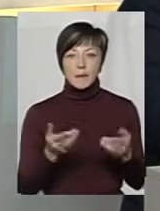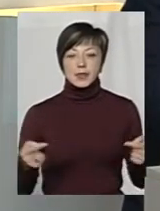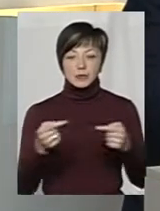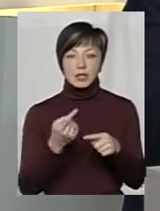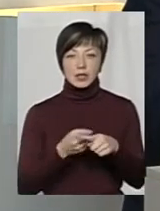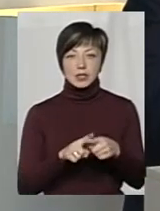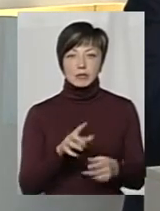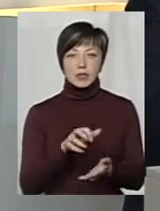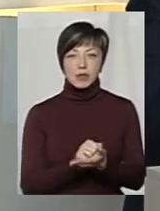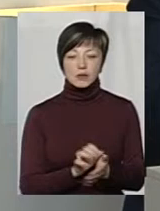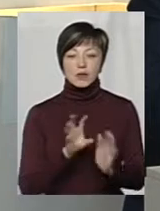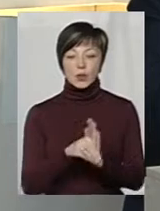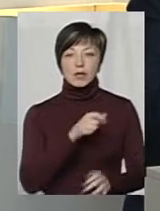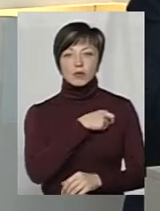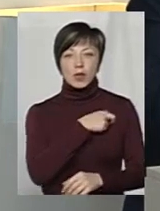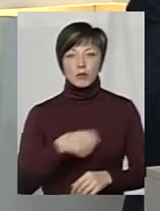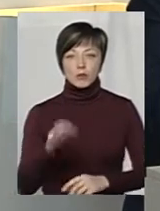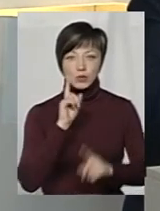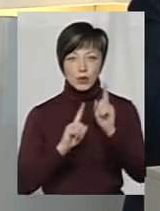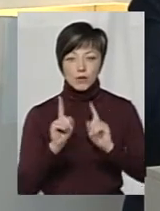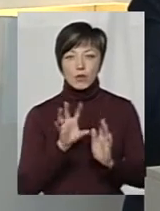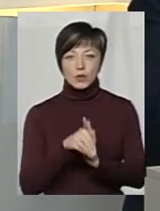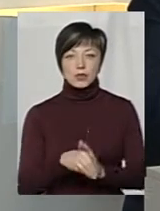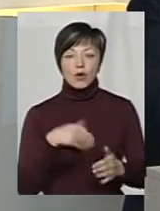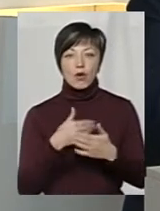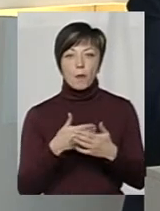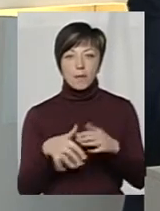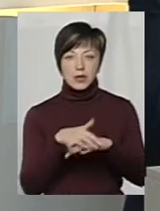цим займаються, входять депутати обласної ради, входять